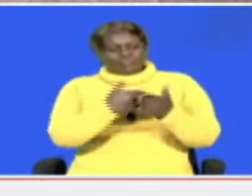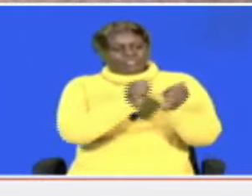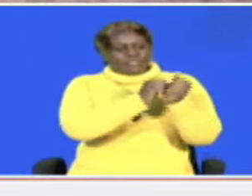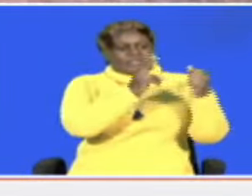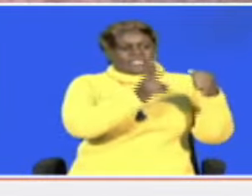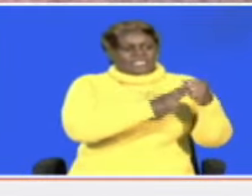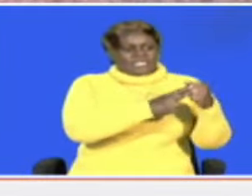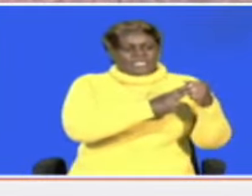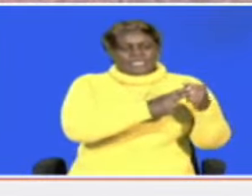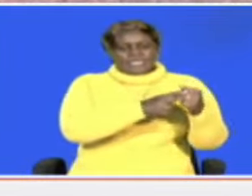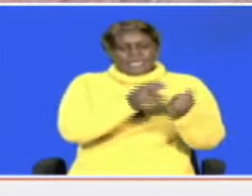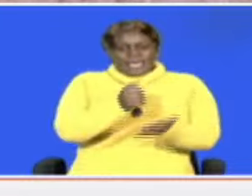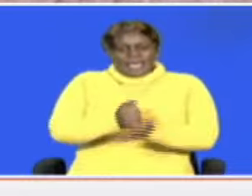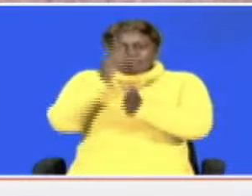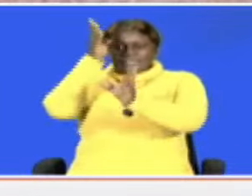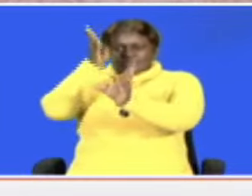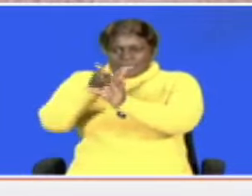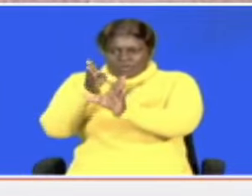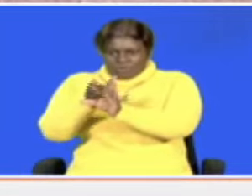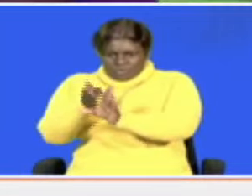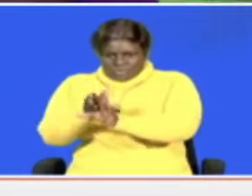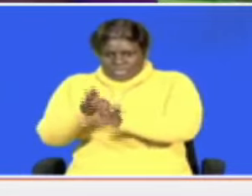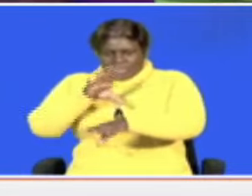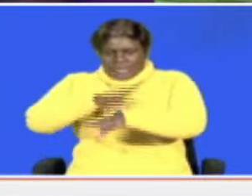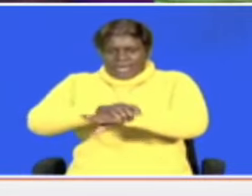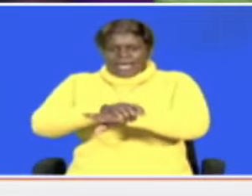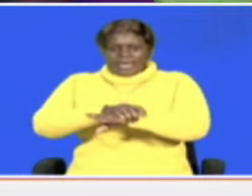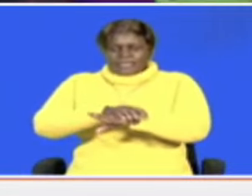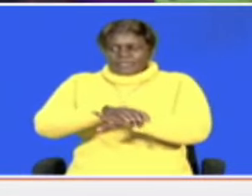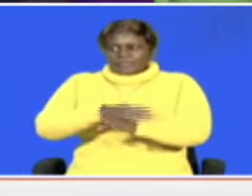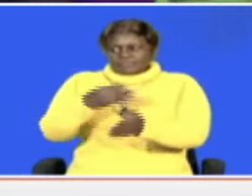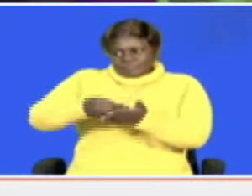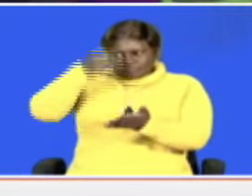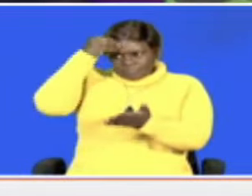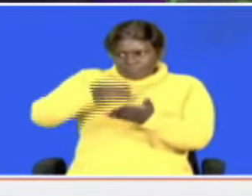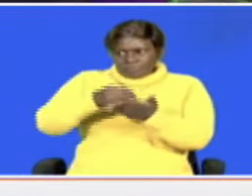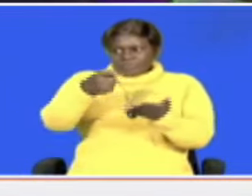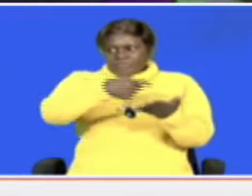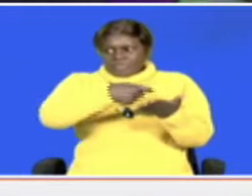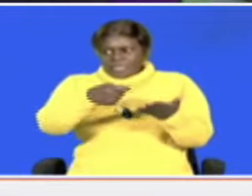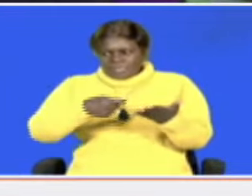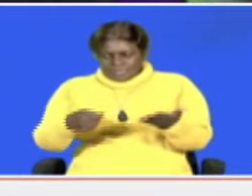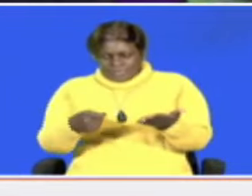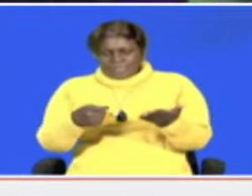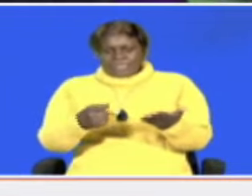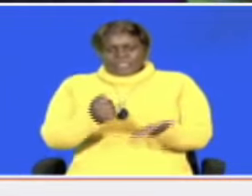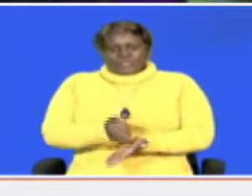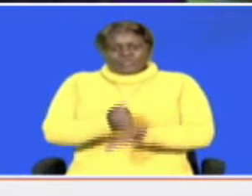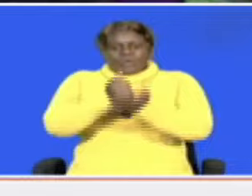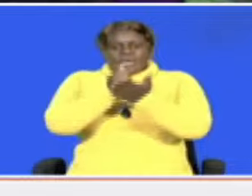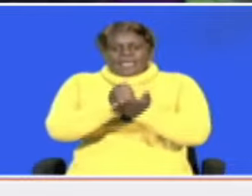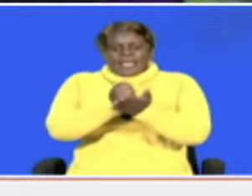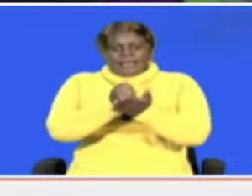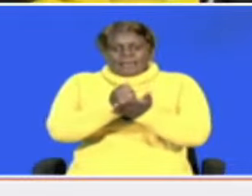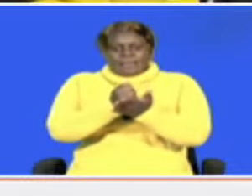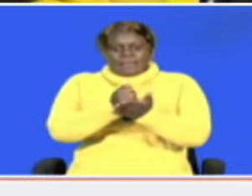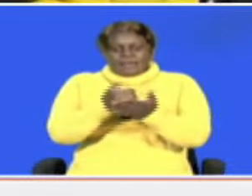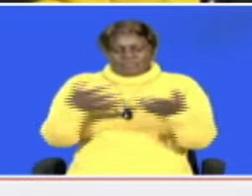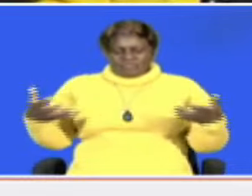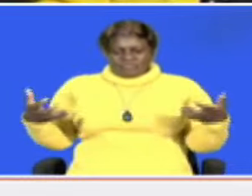Kando na usaidizi wa kisaikolojia, wanapata ujuzi wa kusoma na kuandika ili kusaidia katika